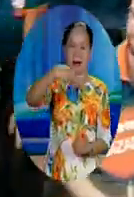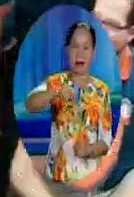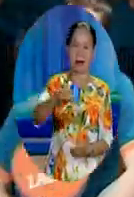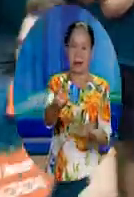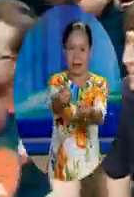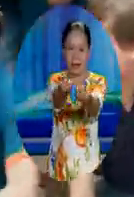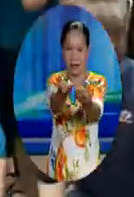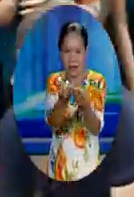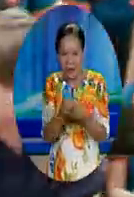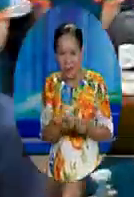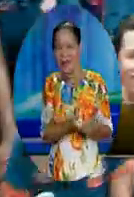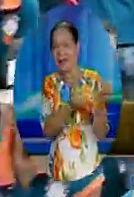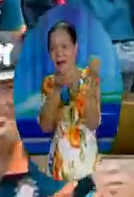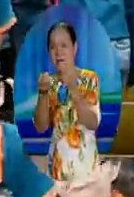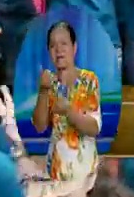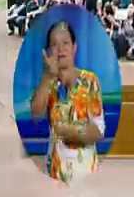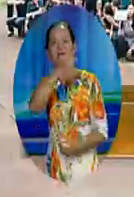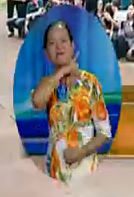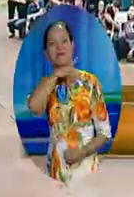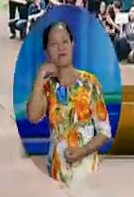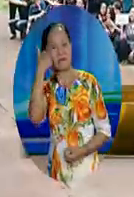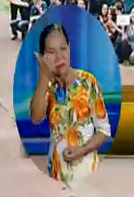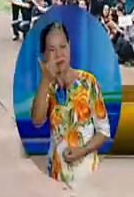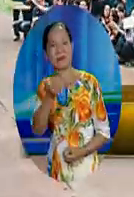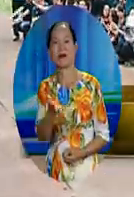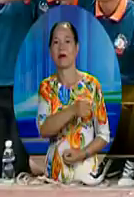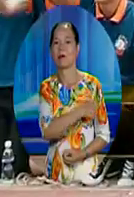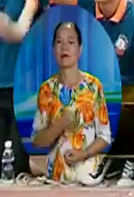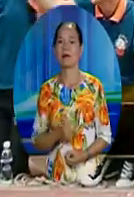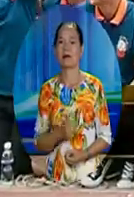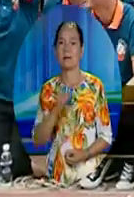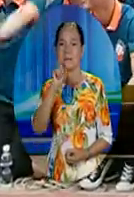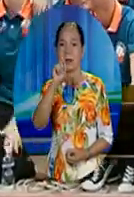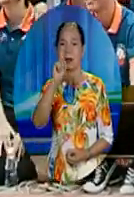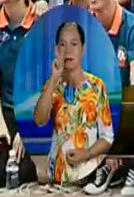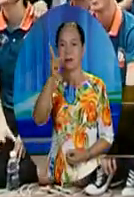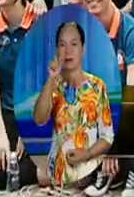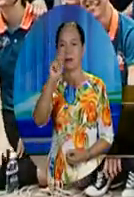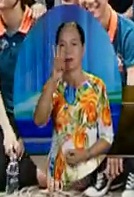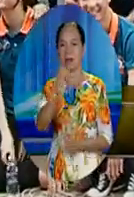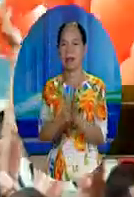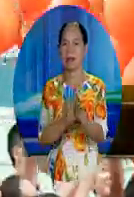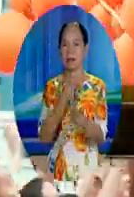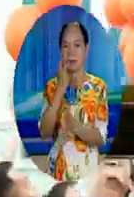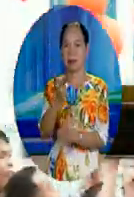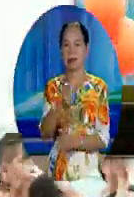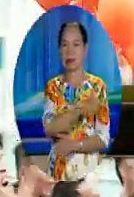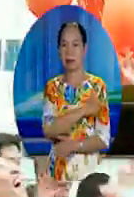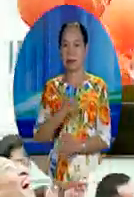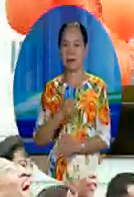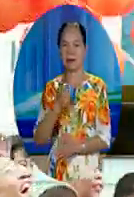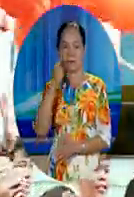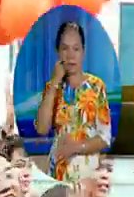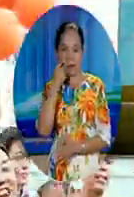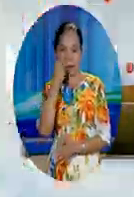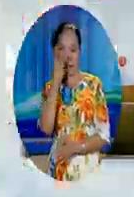hàng nhằm mang lại những cam kết tốt nhất dành cho người tiêu dùng. Đặc biệt, trong ngày 10, 11 và 12 tháng 12 sắp tới, người tiêu dùng sẽ được trải nghiệm